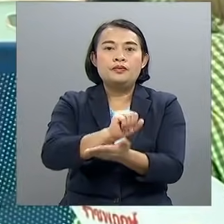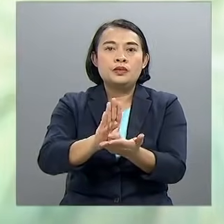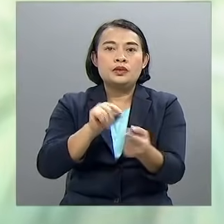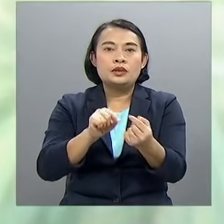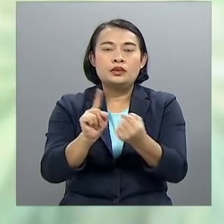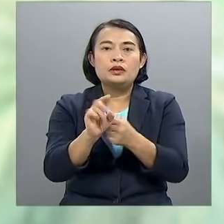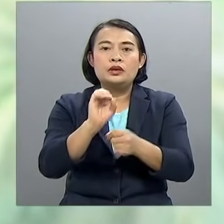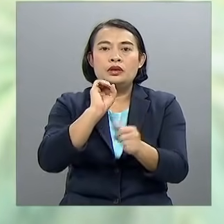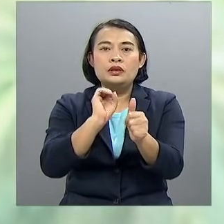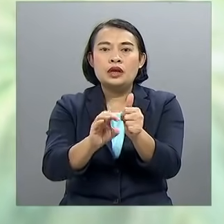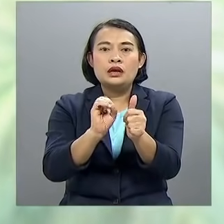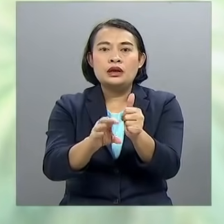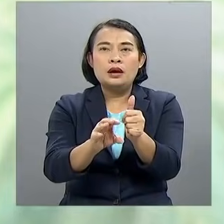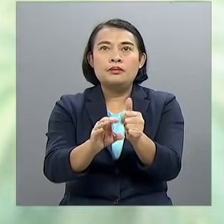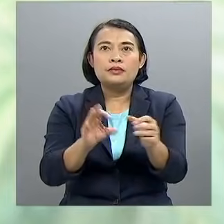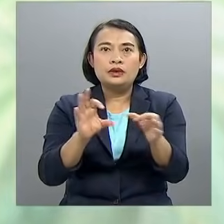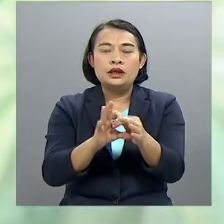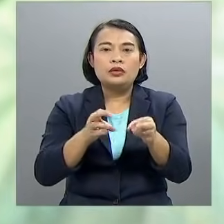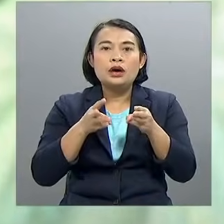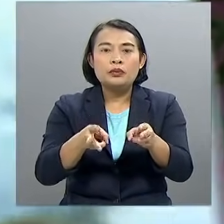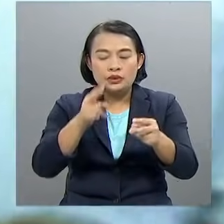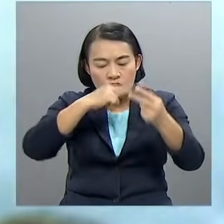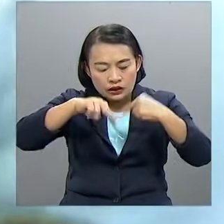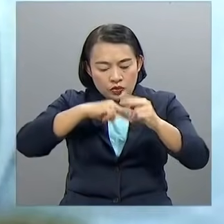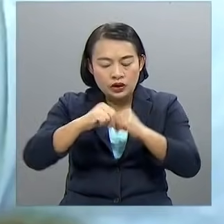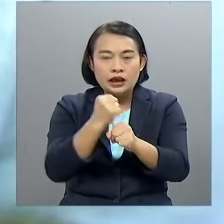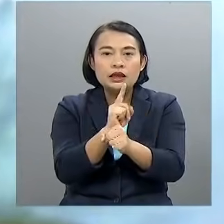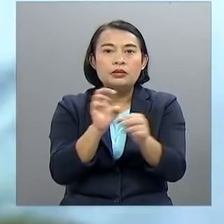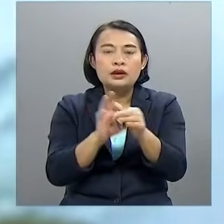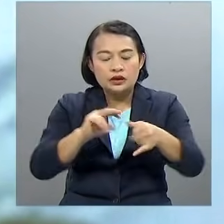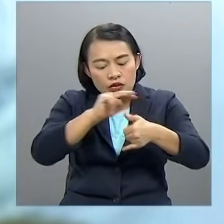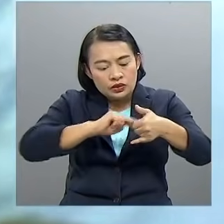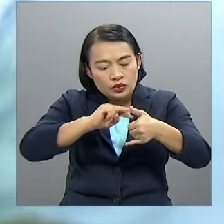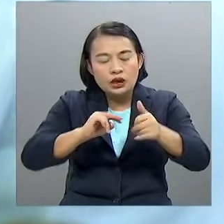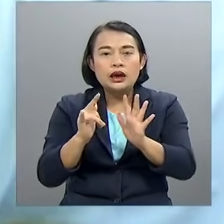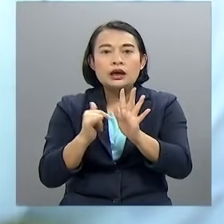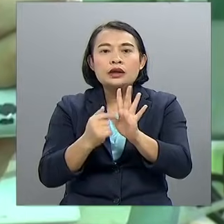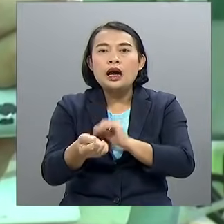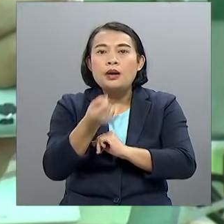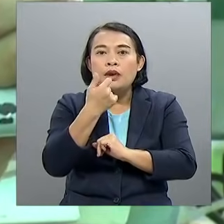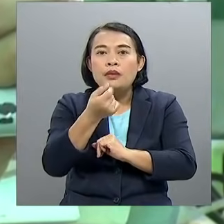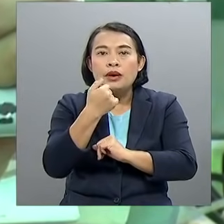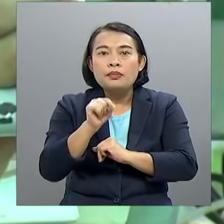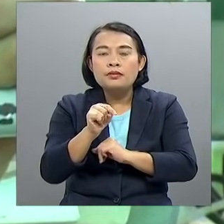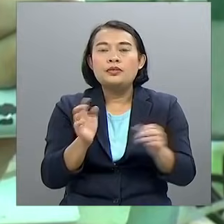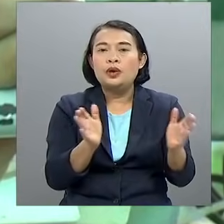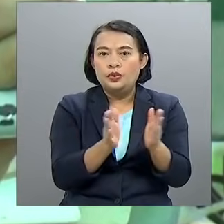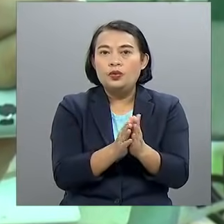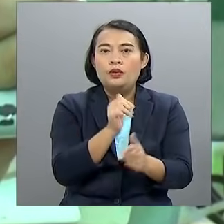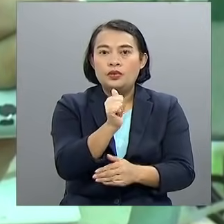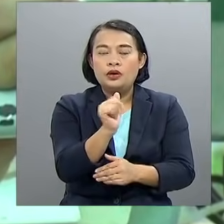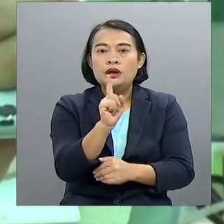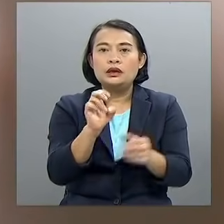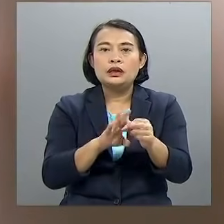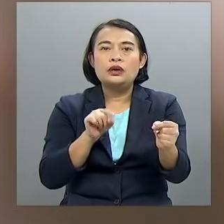แนวทางในการรักษาโรคเก๊าท์บอกว่าควรรักษาโดยวิธีที่ไม่ใช้ยาและใช้ยาร่วมกันกับซึ่งอันนี้มันจะมีประสิทธิภาพ